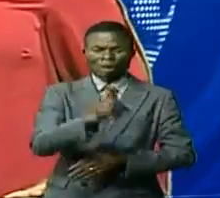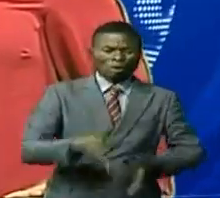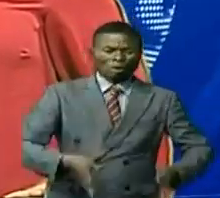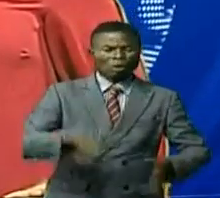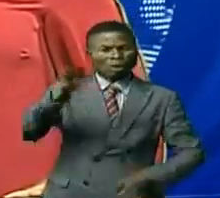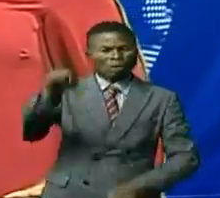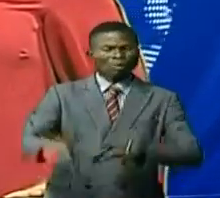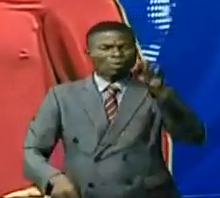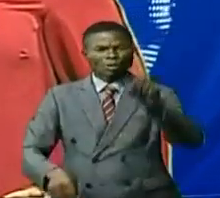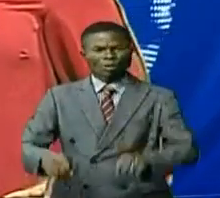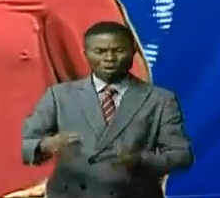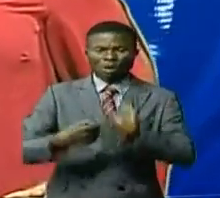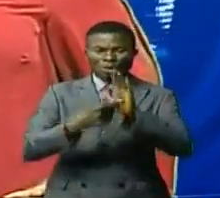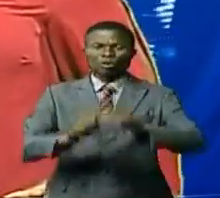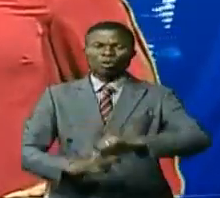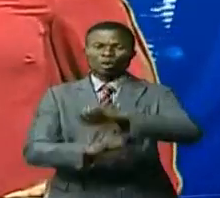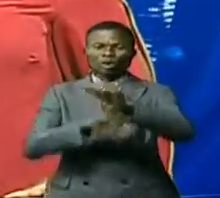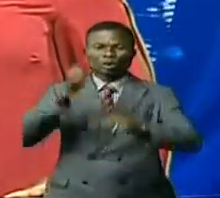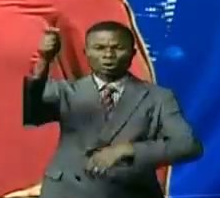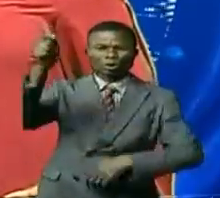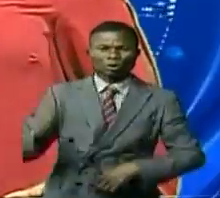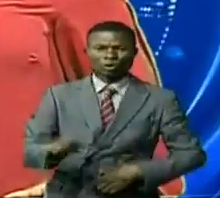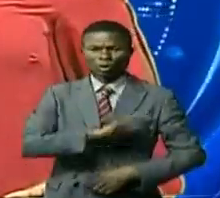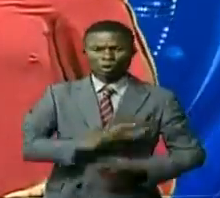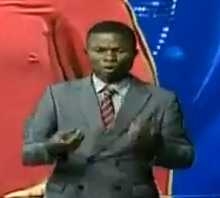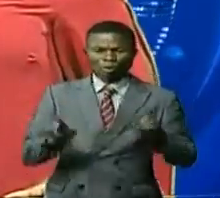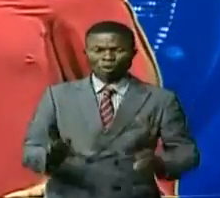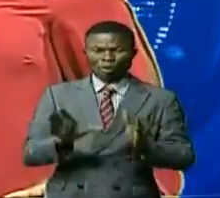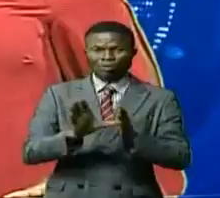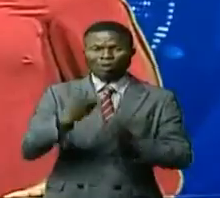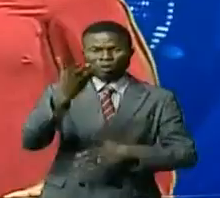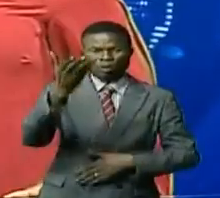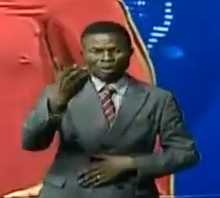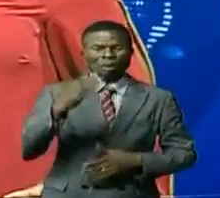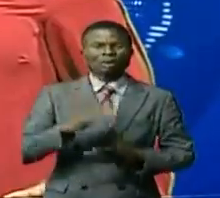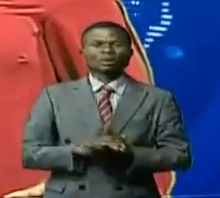pour manifester son soutien au FARDC. Un commentaire de Willy Atunakov.